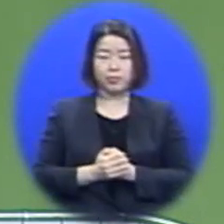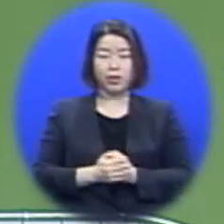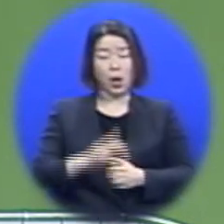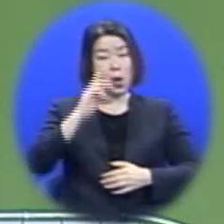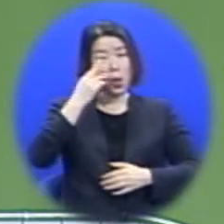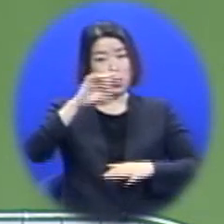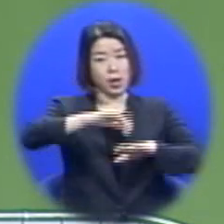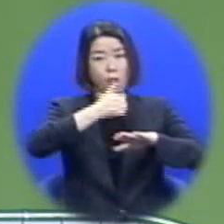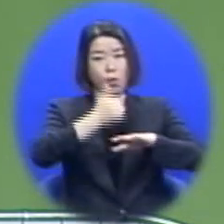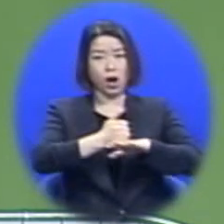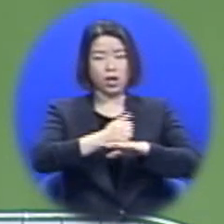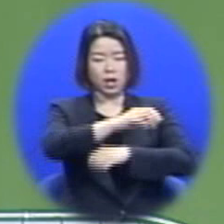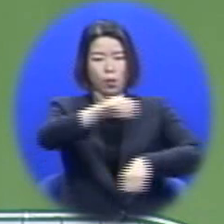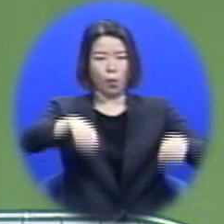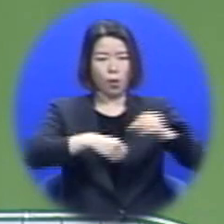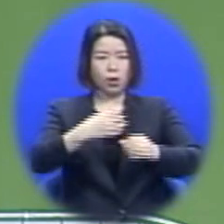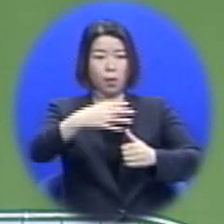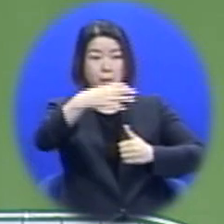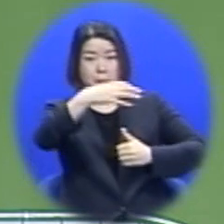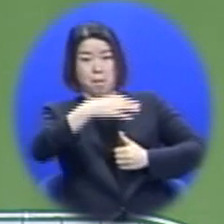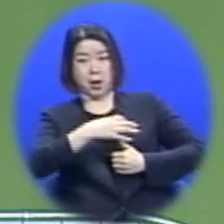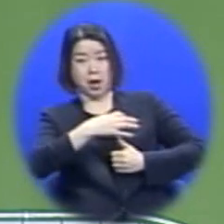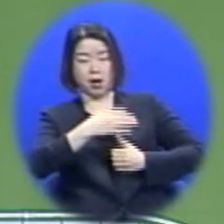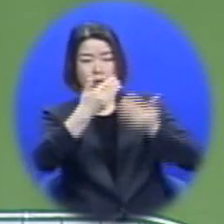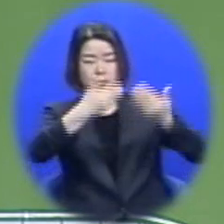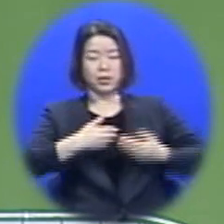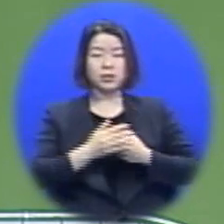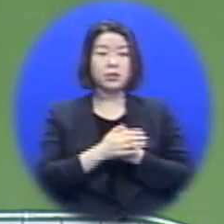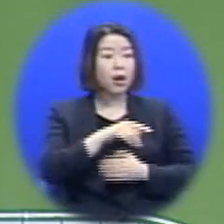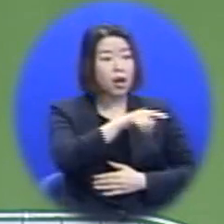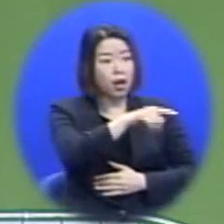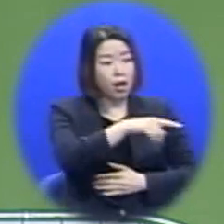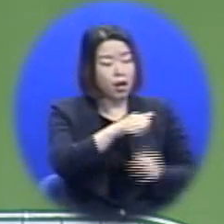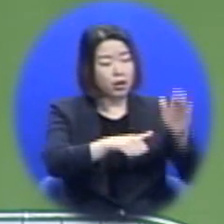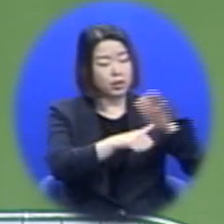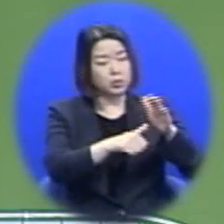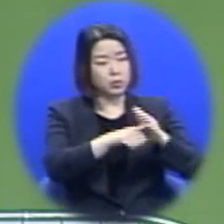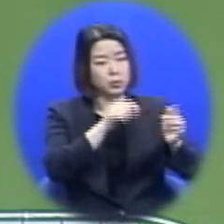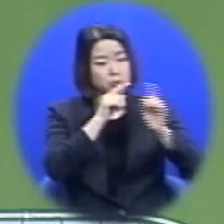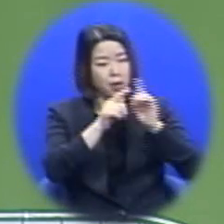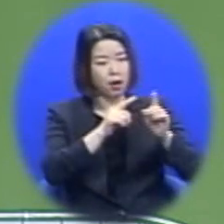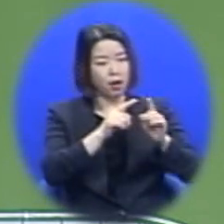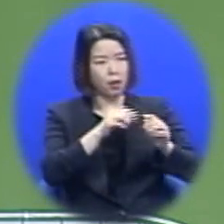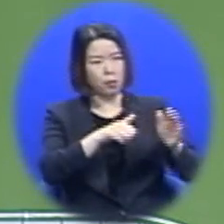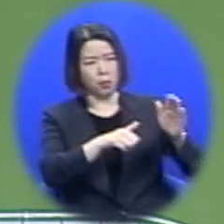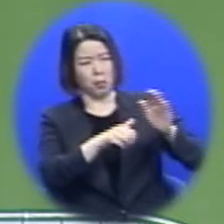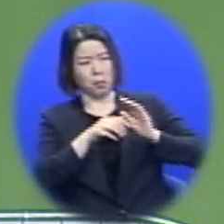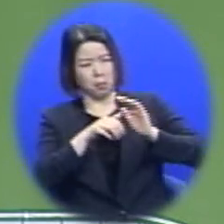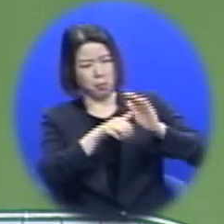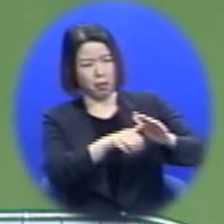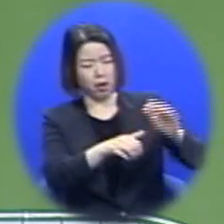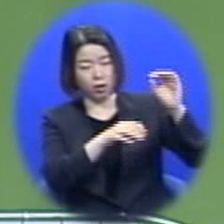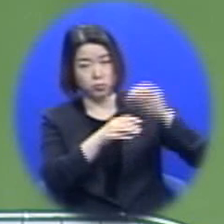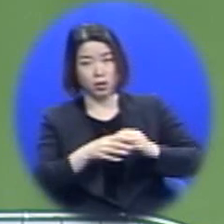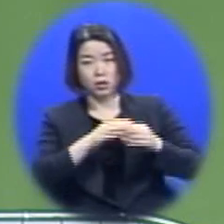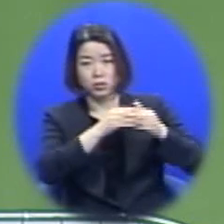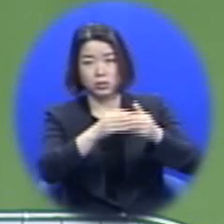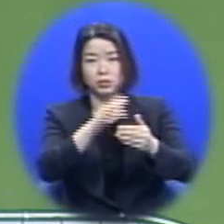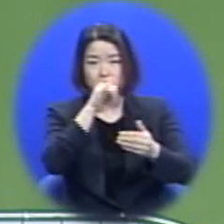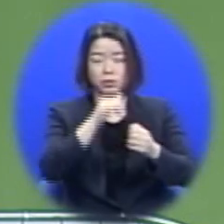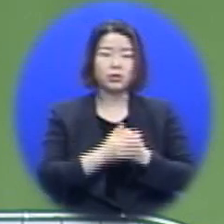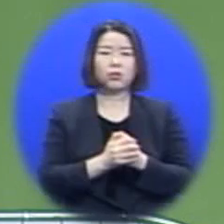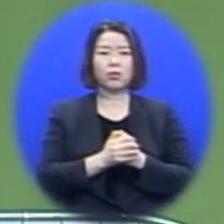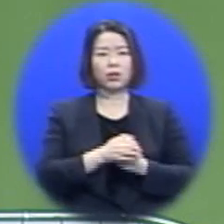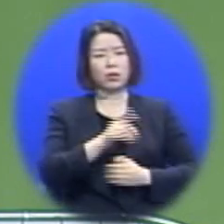사울 왕이 오히려 압도당했어요. 이 소년의 말에 압도당했어요. 도대체 이 아이가 누구냐